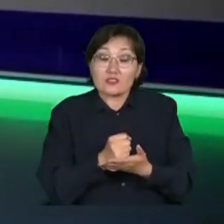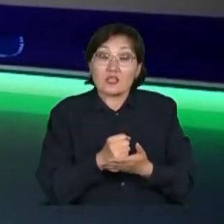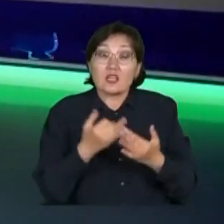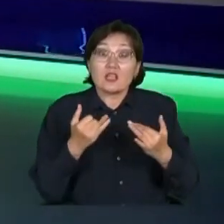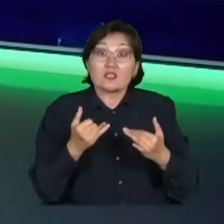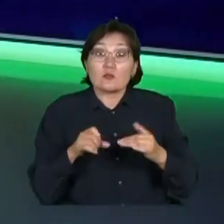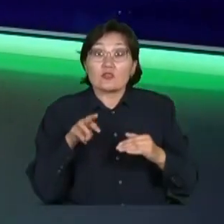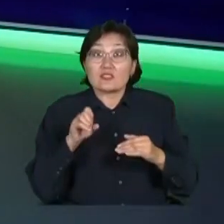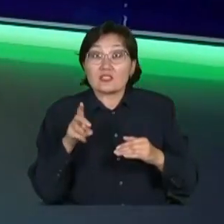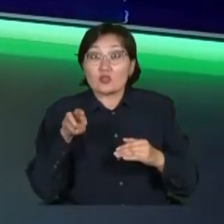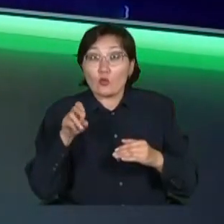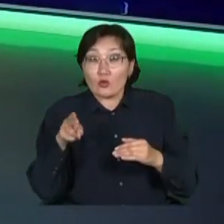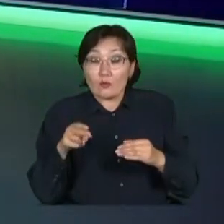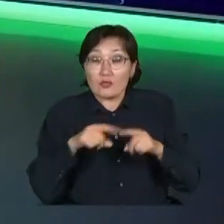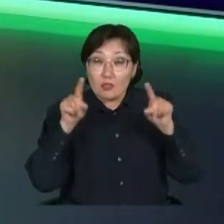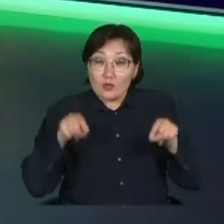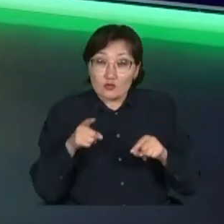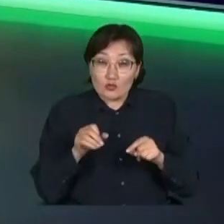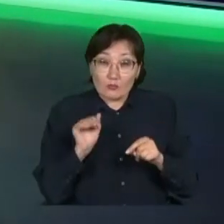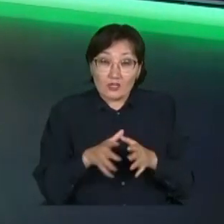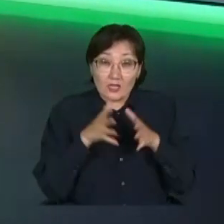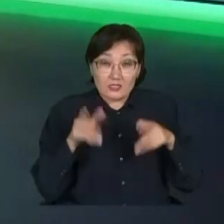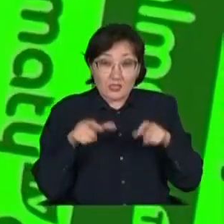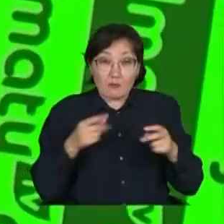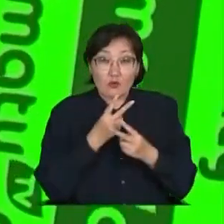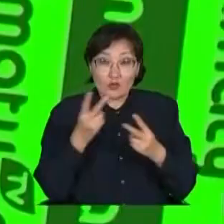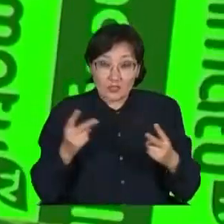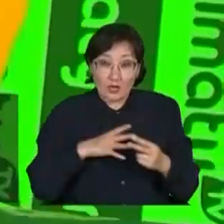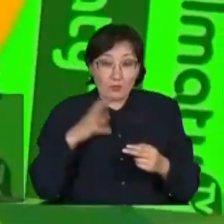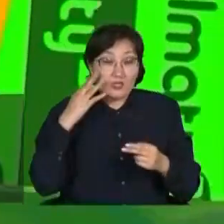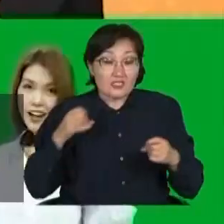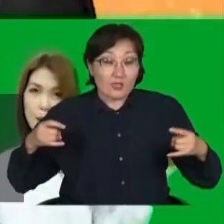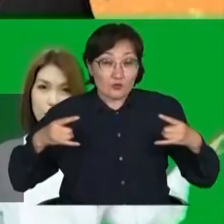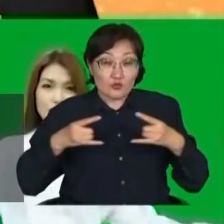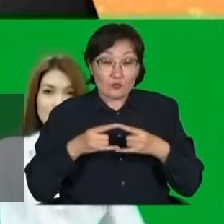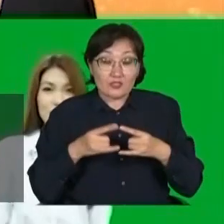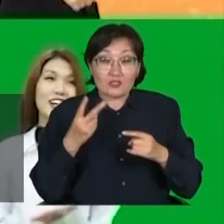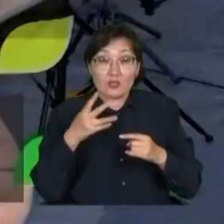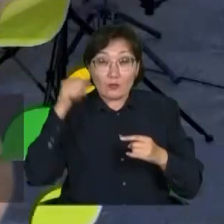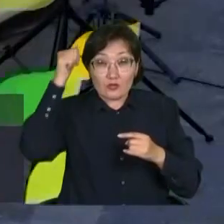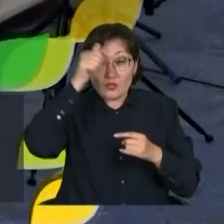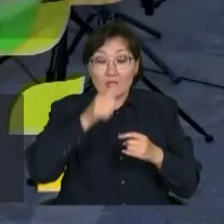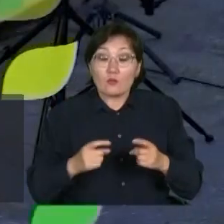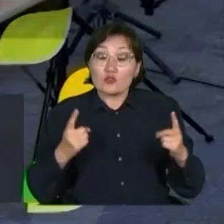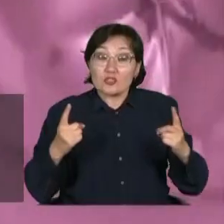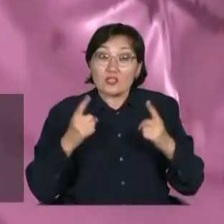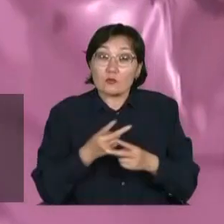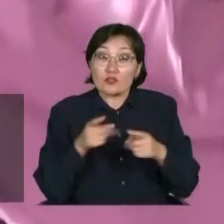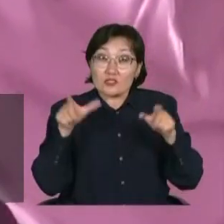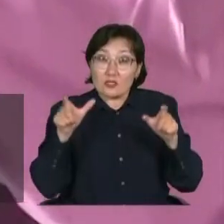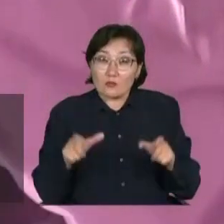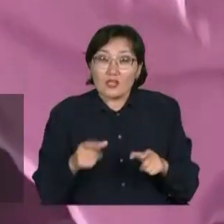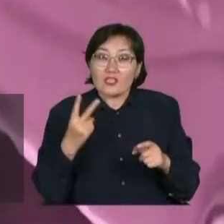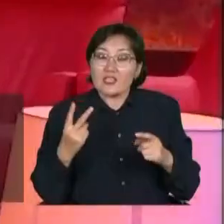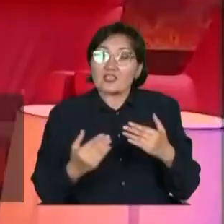Ал TikTok-тағы парақшамызды 100 мыңнан астам азамат бақылайды. Алматы телеарнасы 25 жылдық мерейтойында көрерменін 2